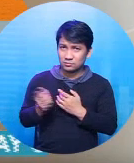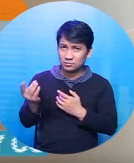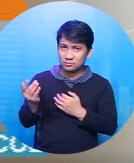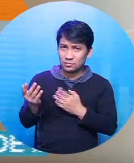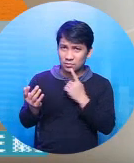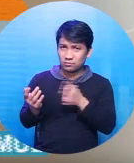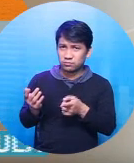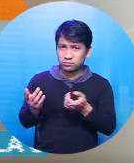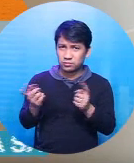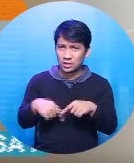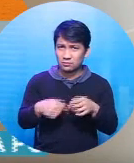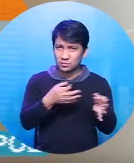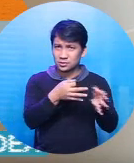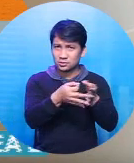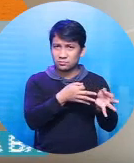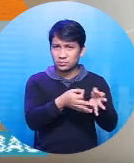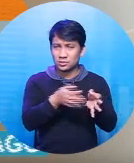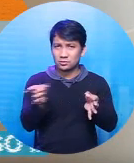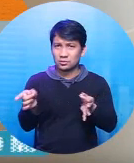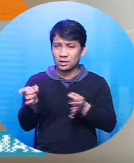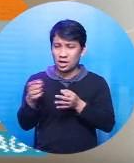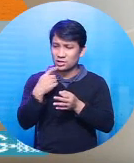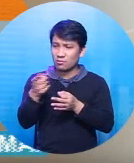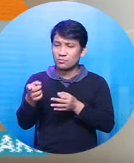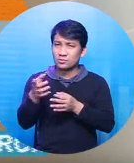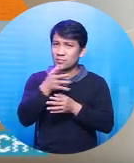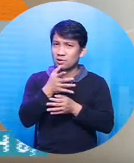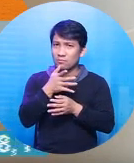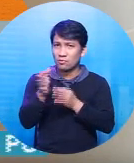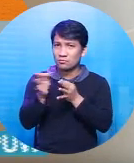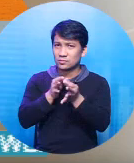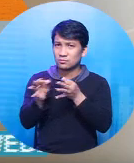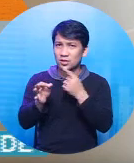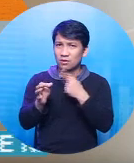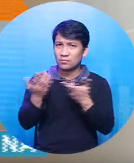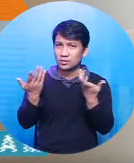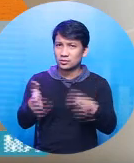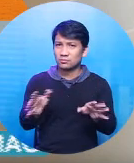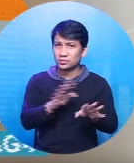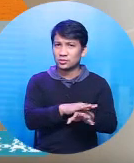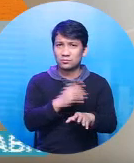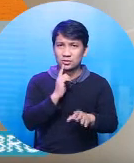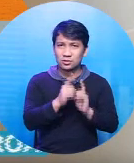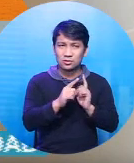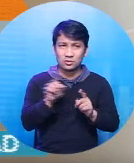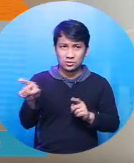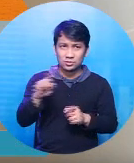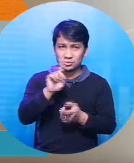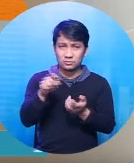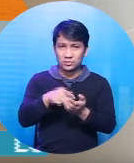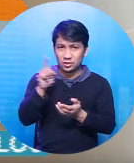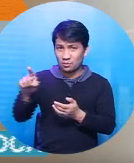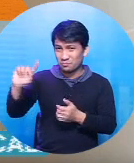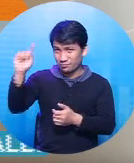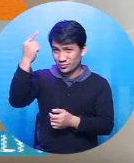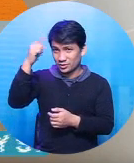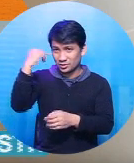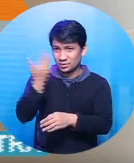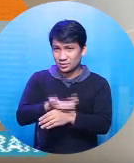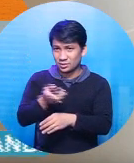Anong sinabi mo, anong paliwanag ang binigay mo sa mama mo nung matapos kayong kausapin, ikaw lalo na bilang panganay?